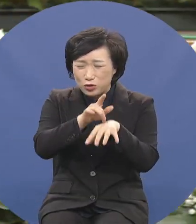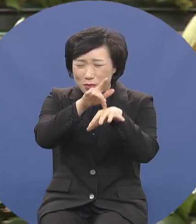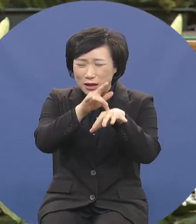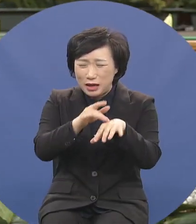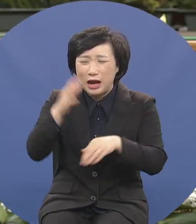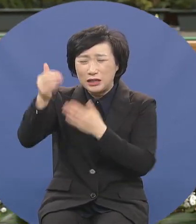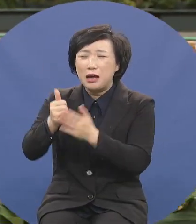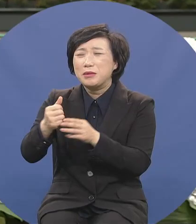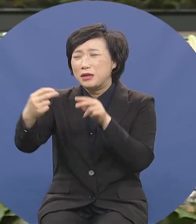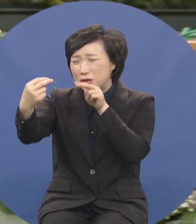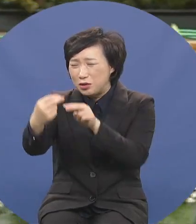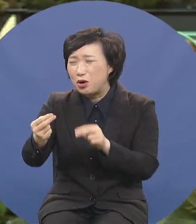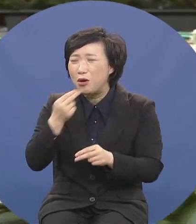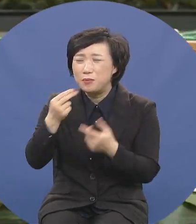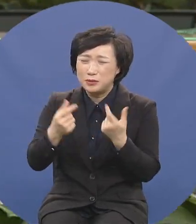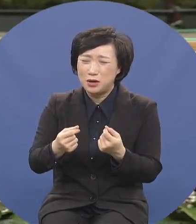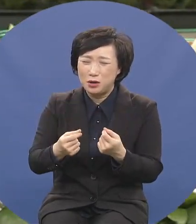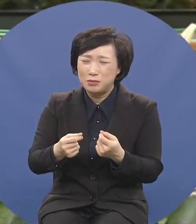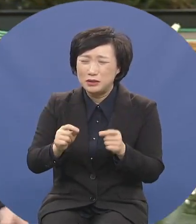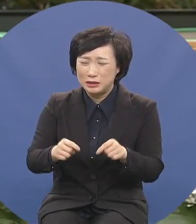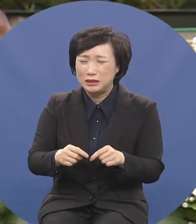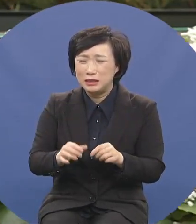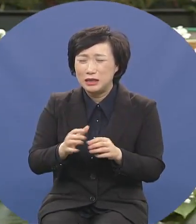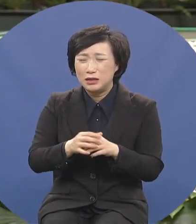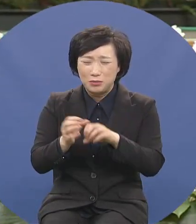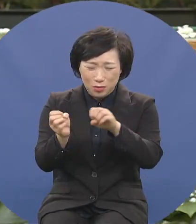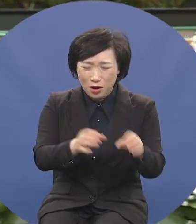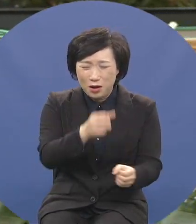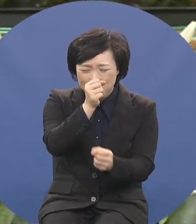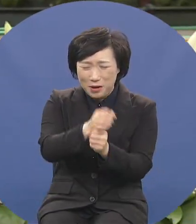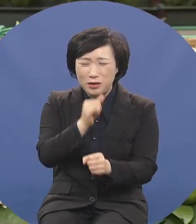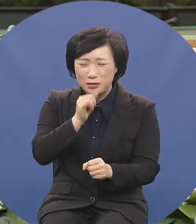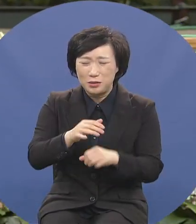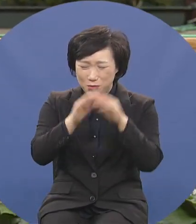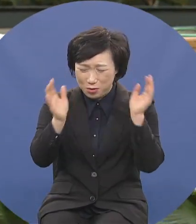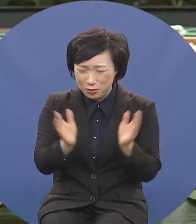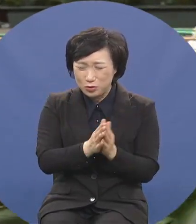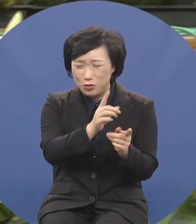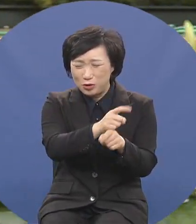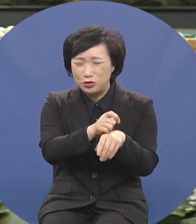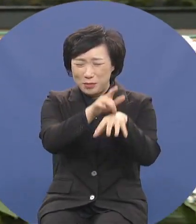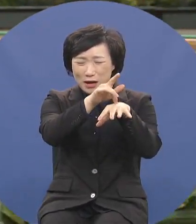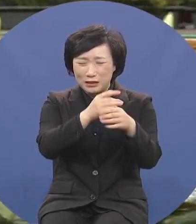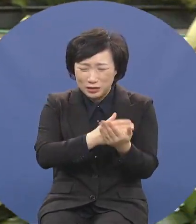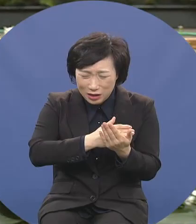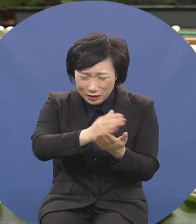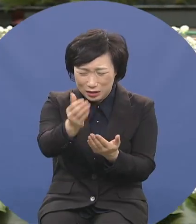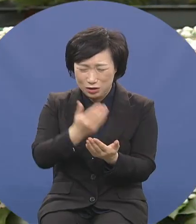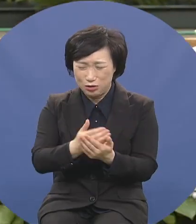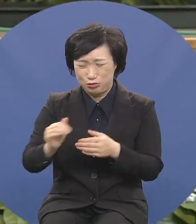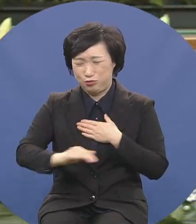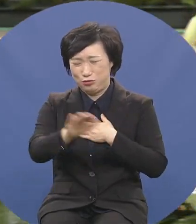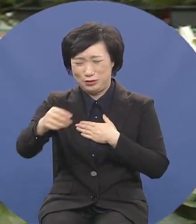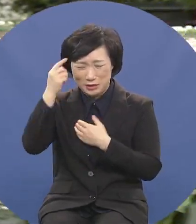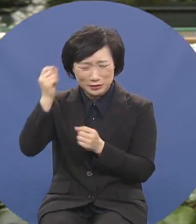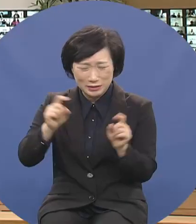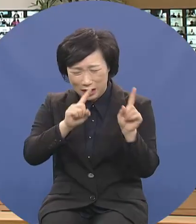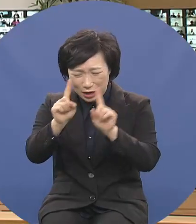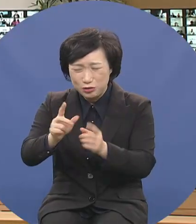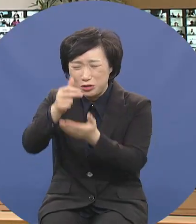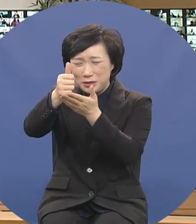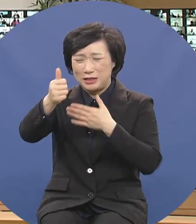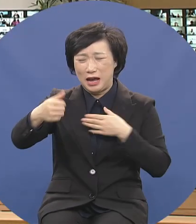것처럼 비대면으로 취급해서 그렇게 만들었습니다. 이 원수는 떠나가야 합니다. 정신 차려 주님이 나와 함께